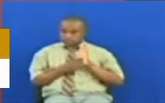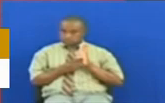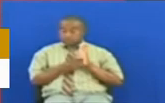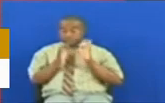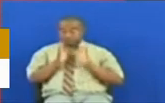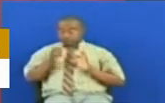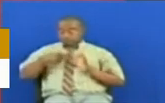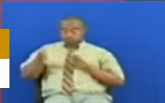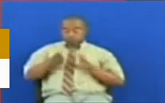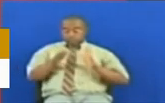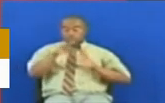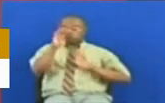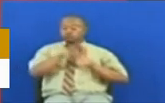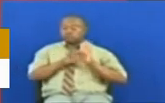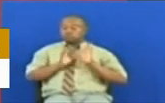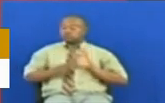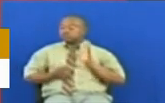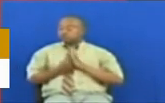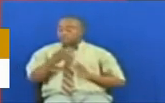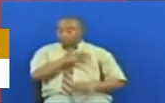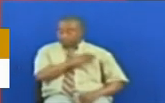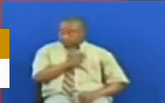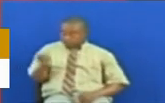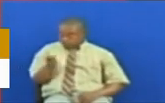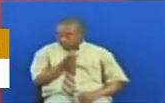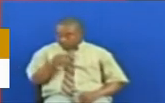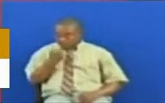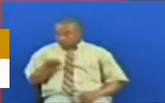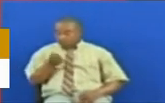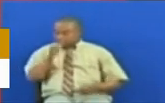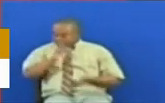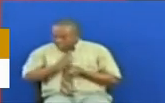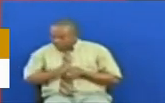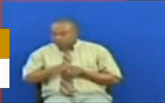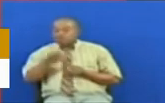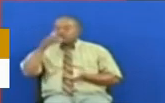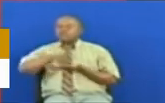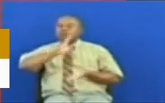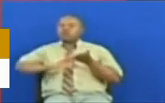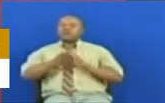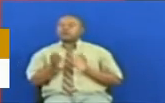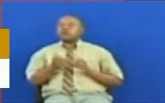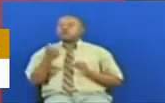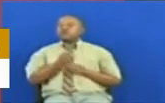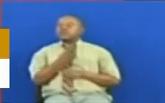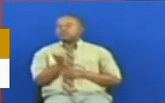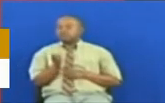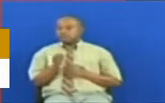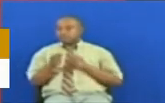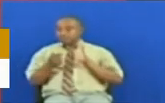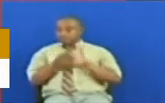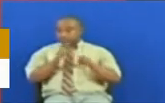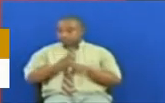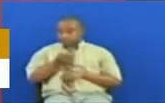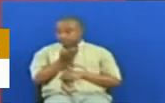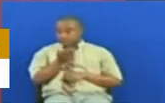ambao utasababisha kwamba kuondokana na hui na hii mikwamo ambayo inatokea. Na saa nyingine unakuta, Mheshimiwa Speaker, hata